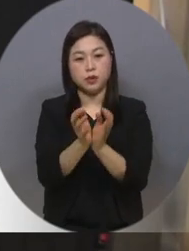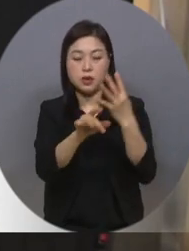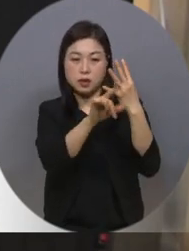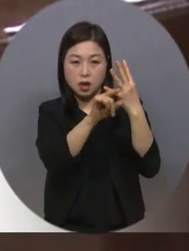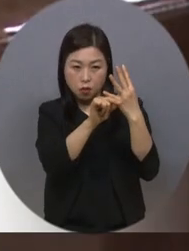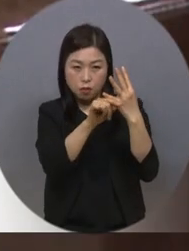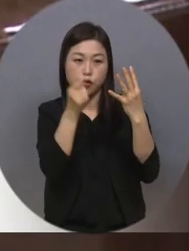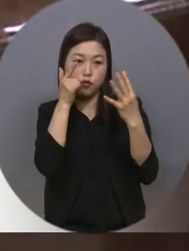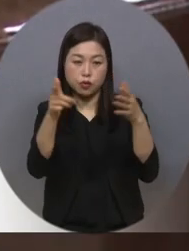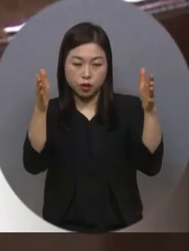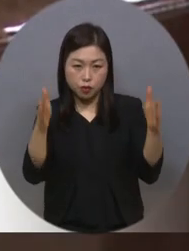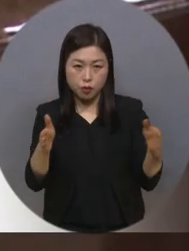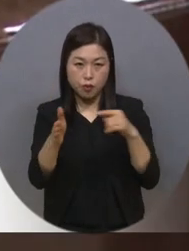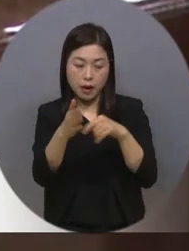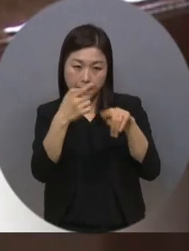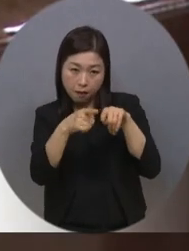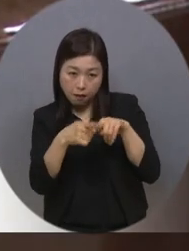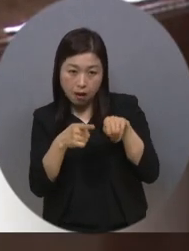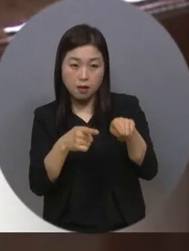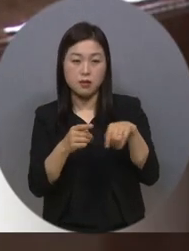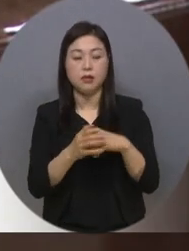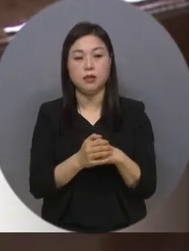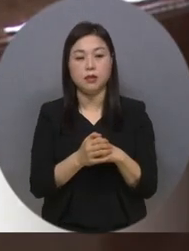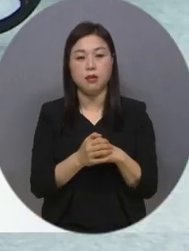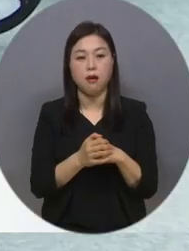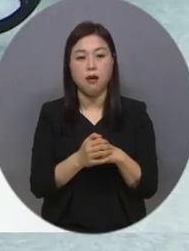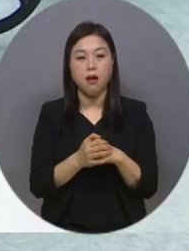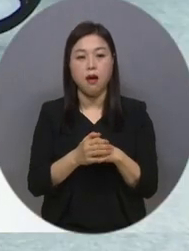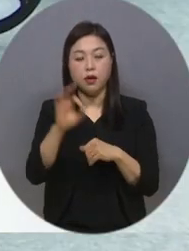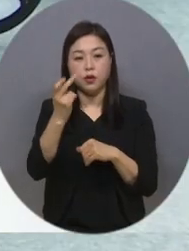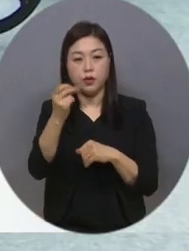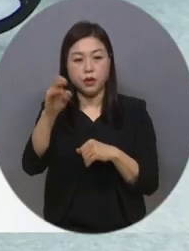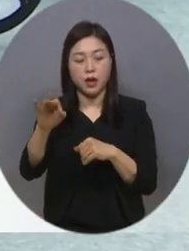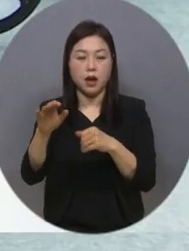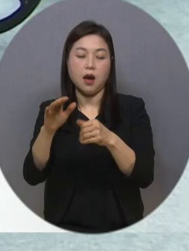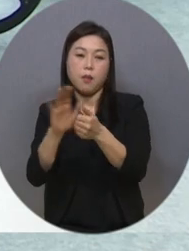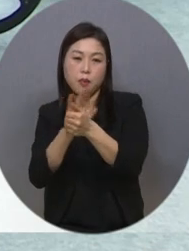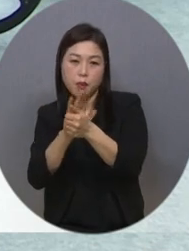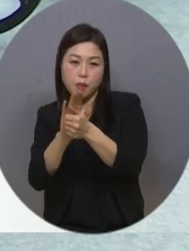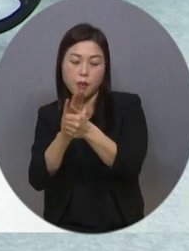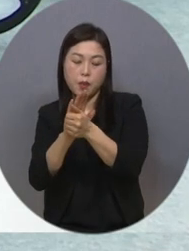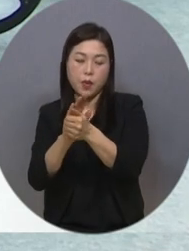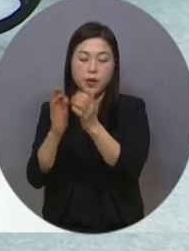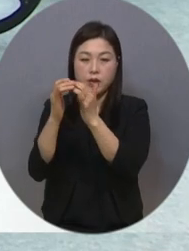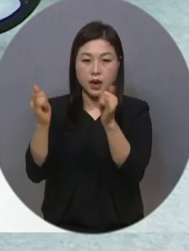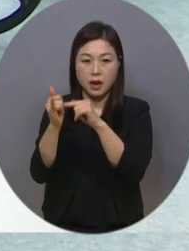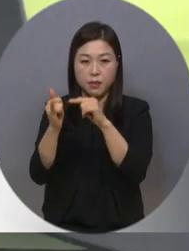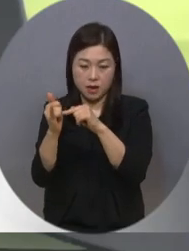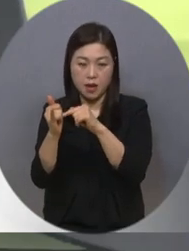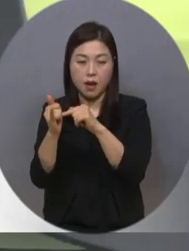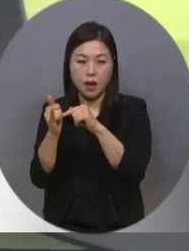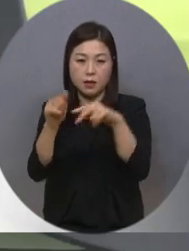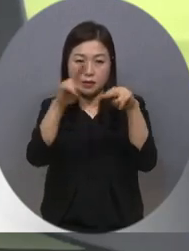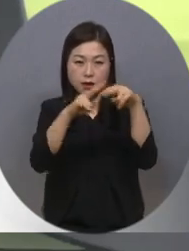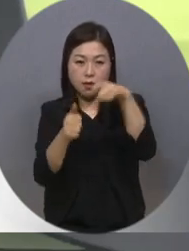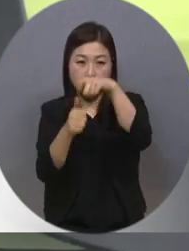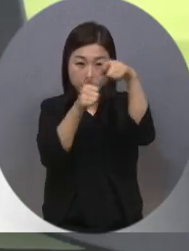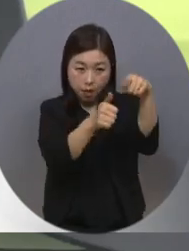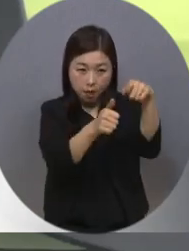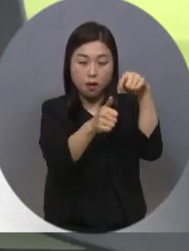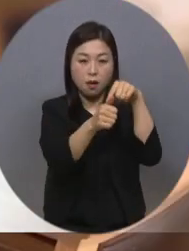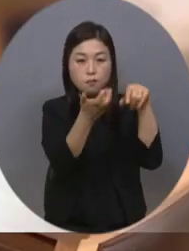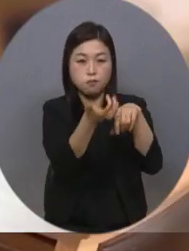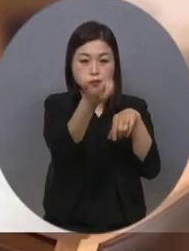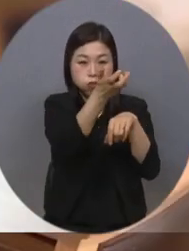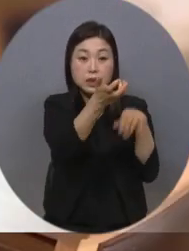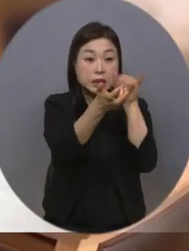평가해 요양보호사 승급제 도입 방안을 마련할 예정이며 이에 대해 최종균 복지부 인구정책실장은 승급제가